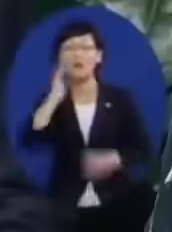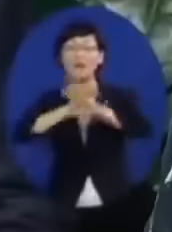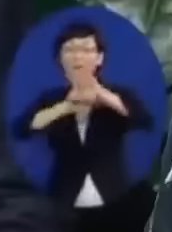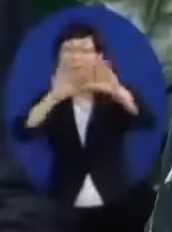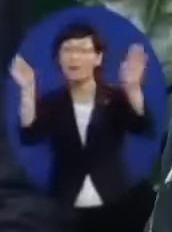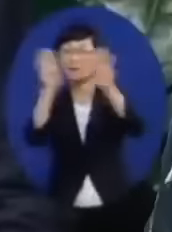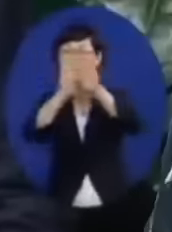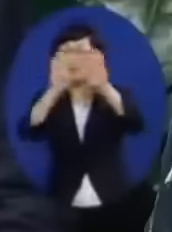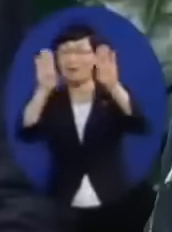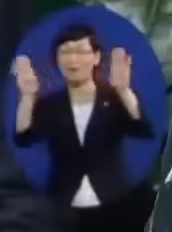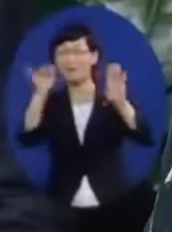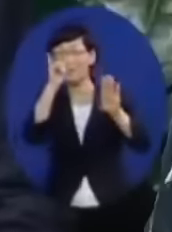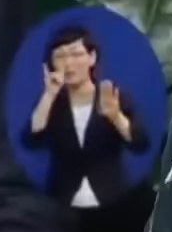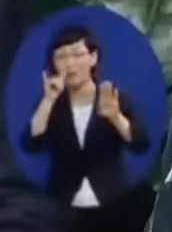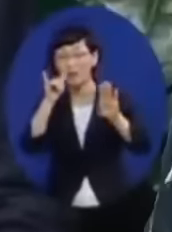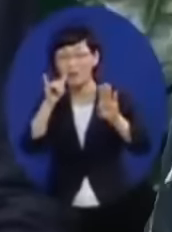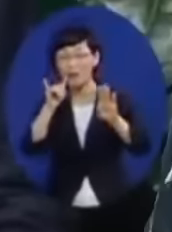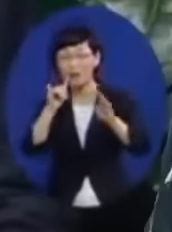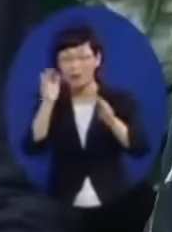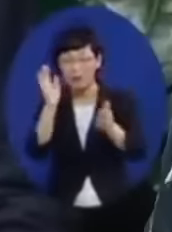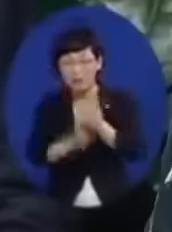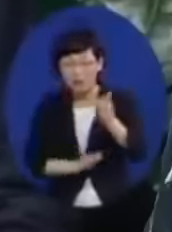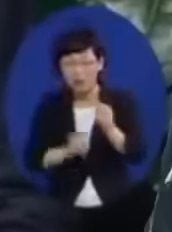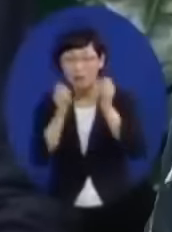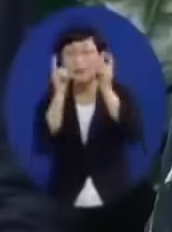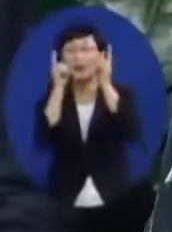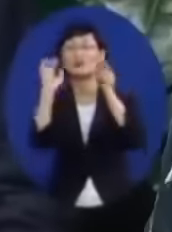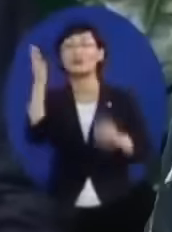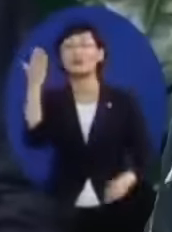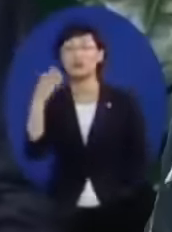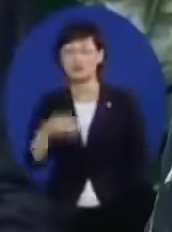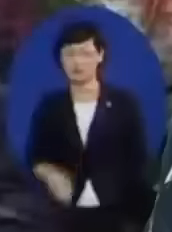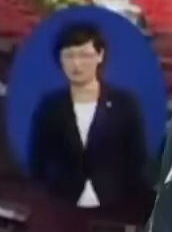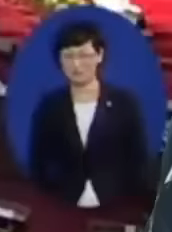하늘로는 문이 열려 있구나 하는 것을 깨닫게 된 것입니다.